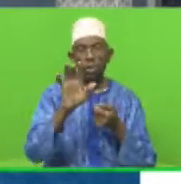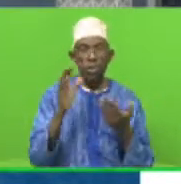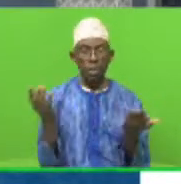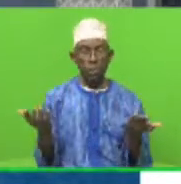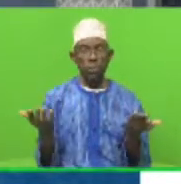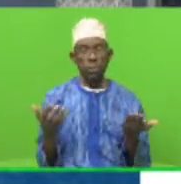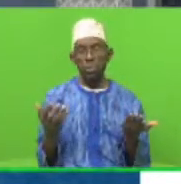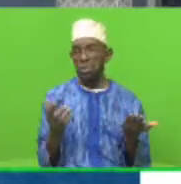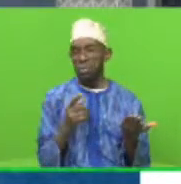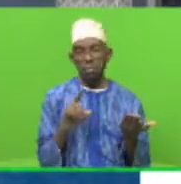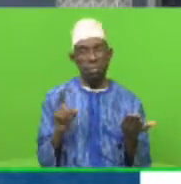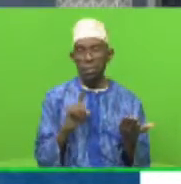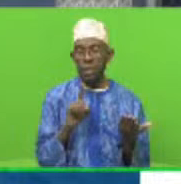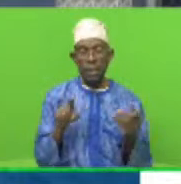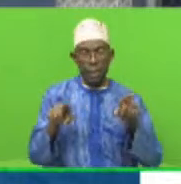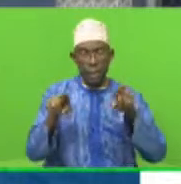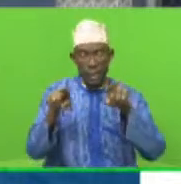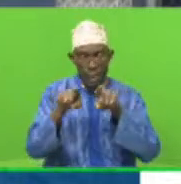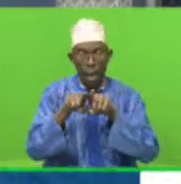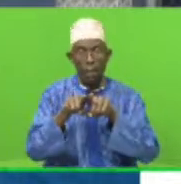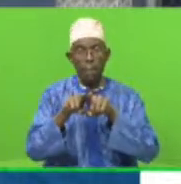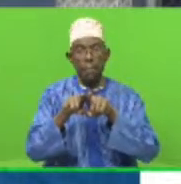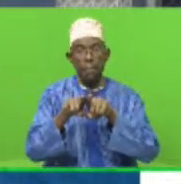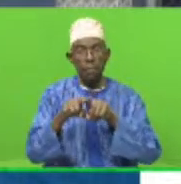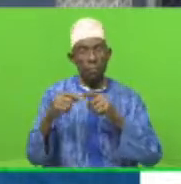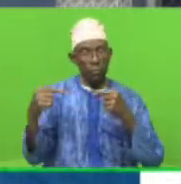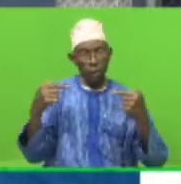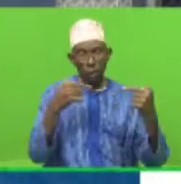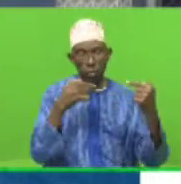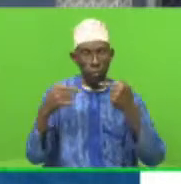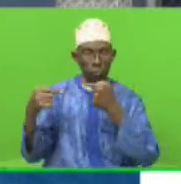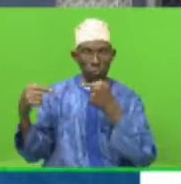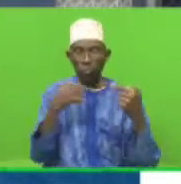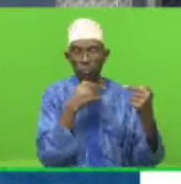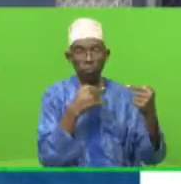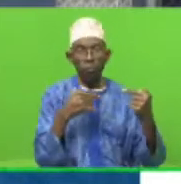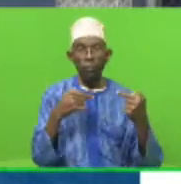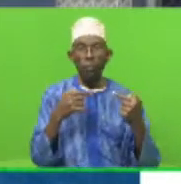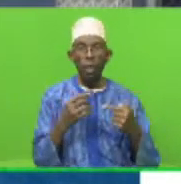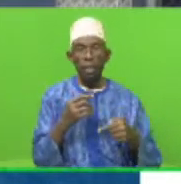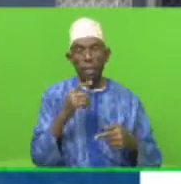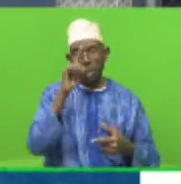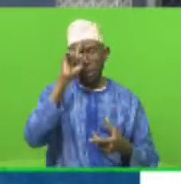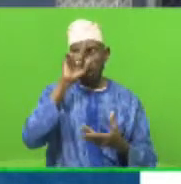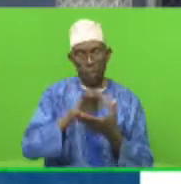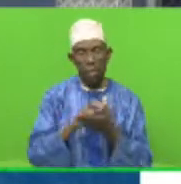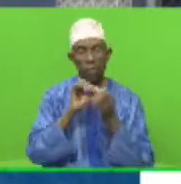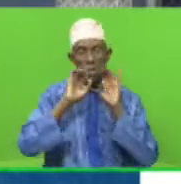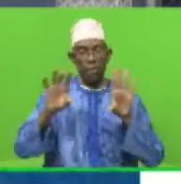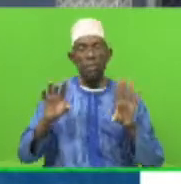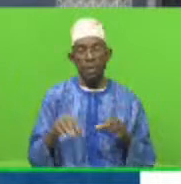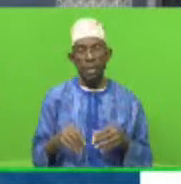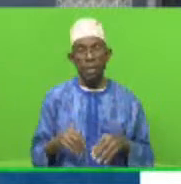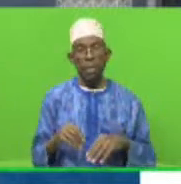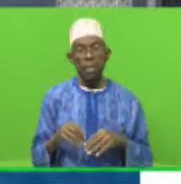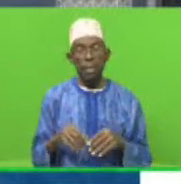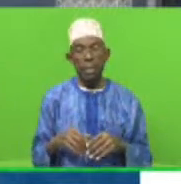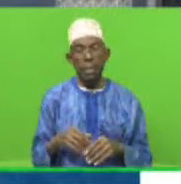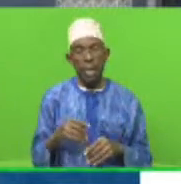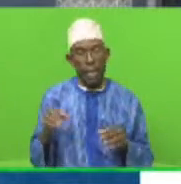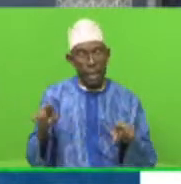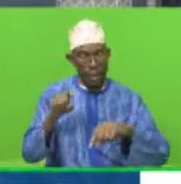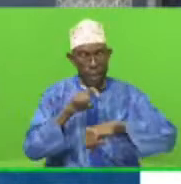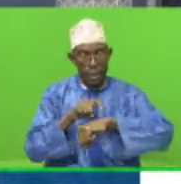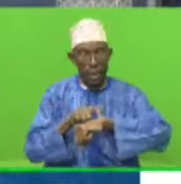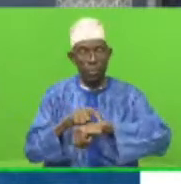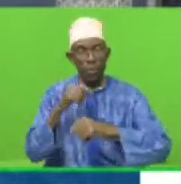billah. The same argument that was adduced by the kuffar. وَإِذَا فَعَلُوا فَاحِشَ. Even